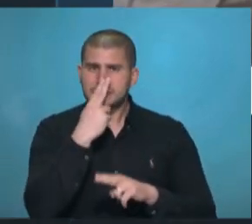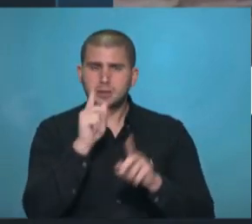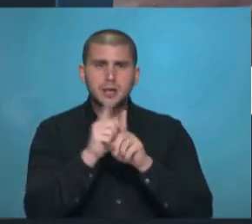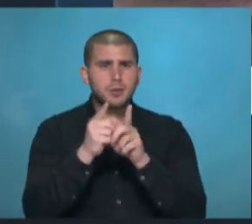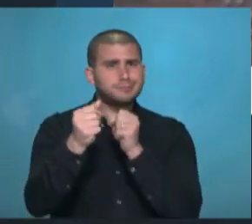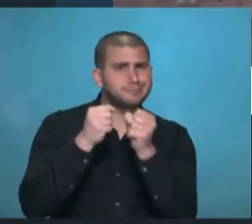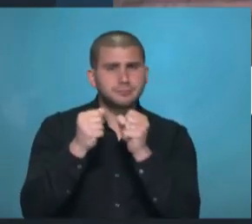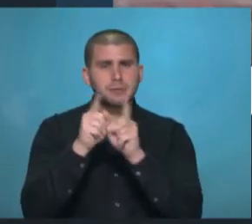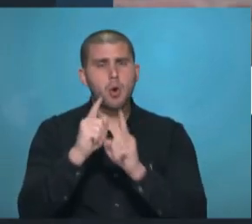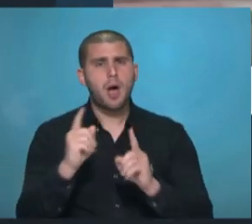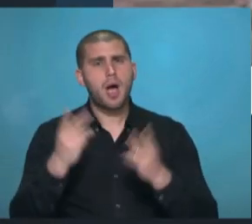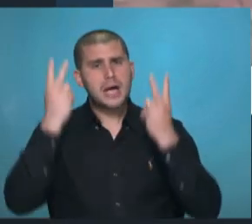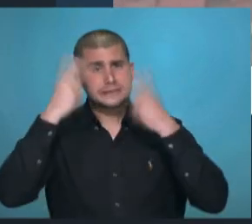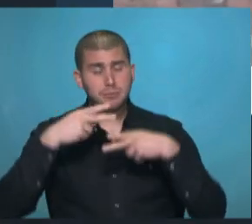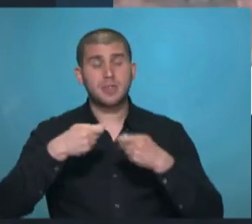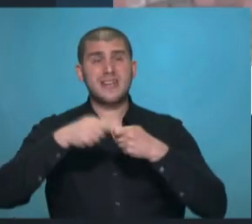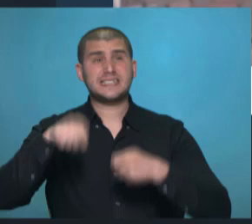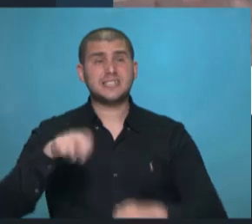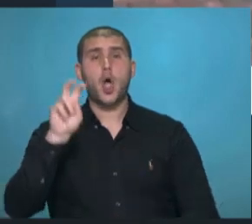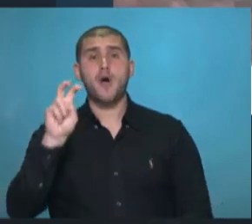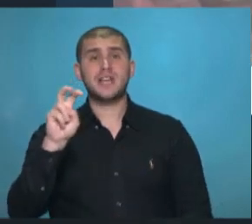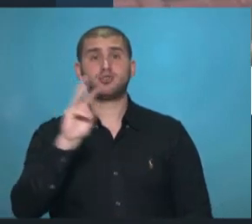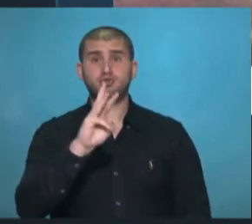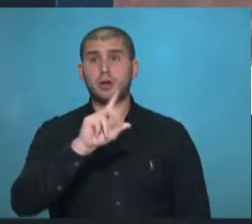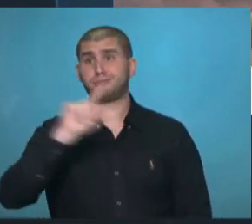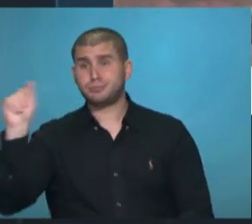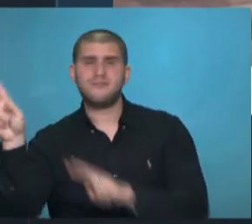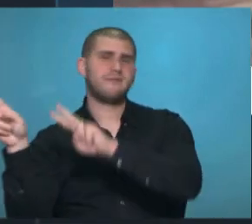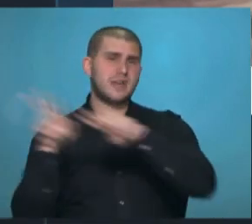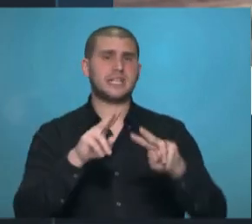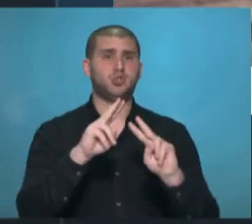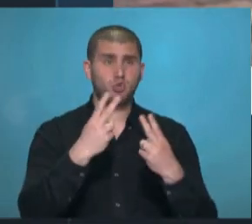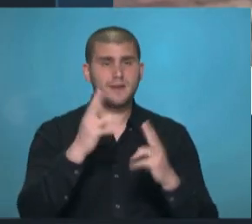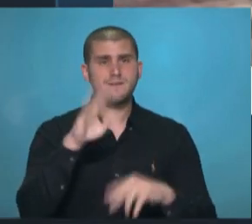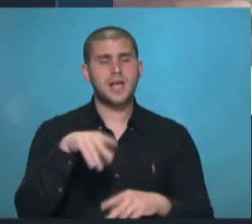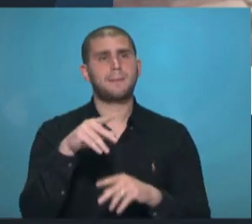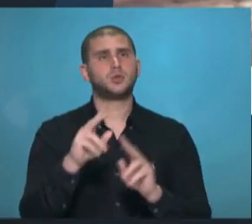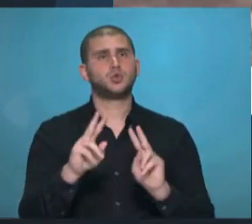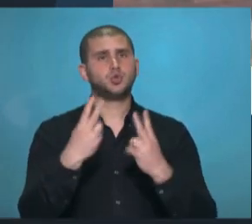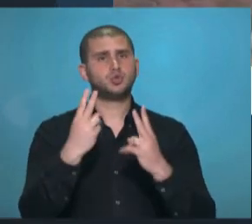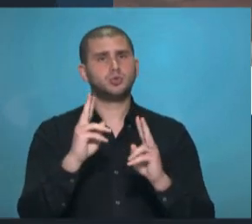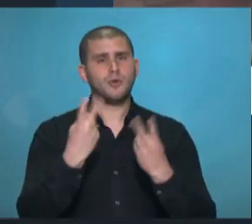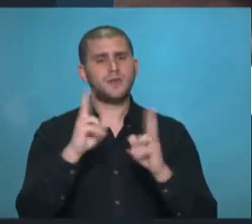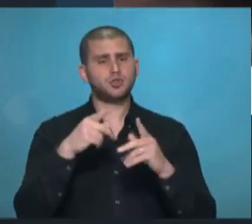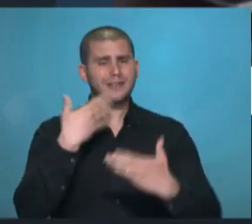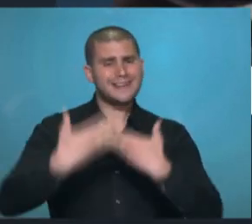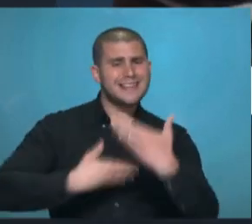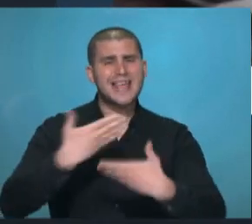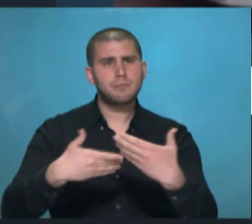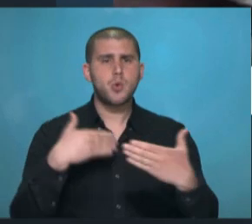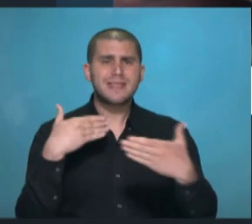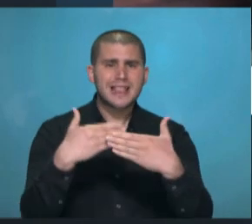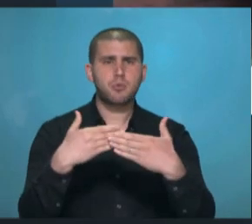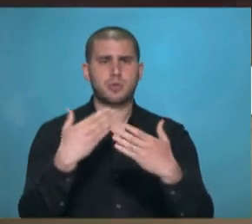לאיזה שהן הסכמות. חבר הכנסת שלח שעזב חזר, ושם כנראה גם נרשמה אותה התקדמות במגעים בין